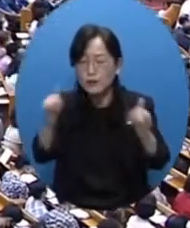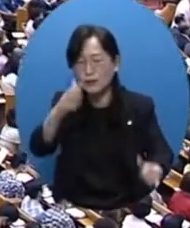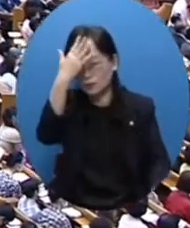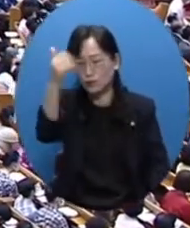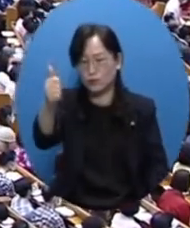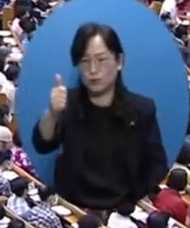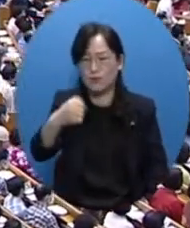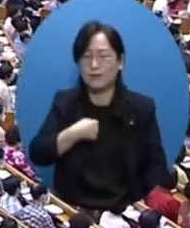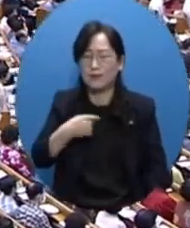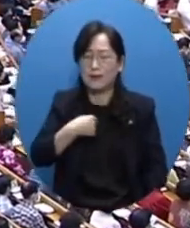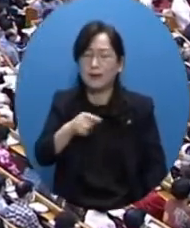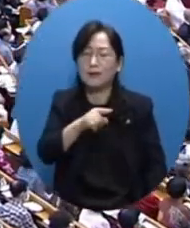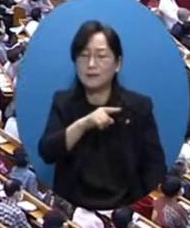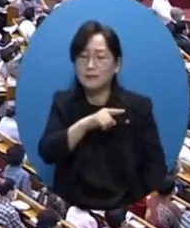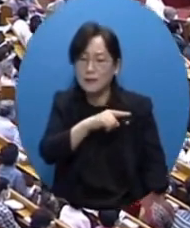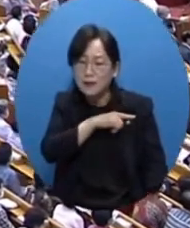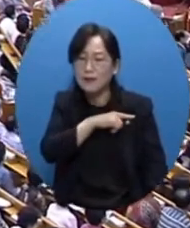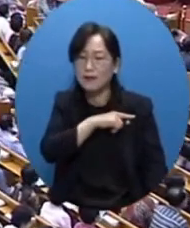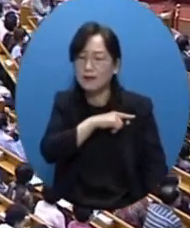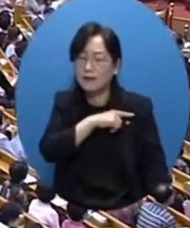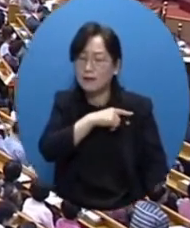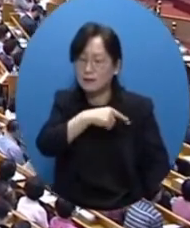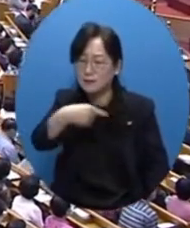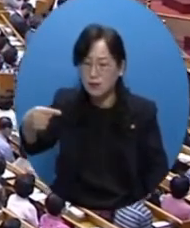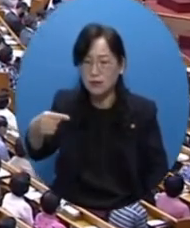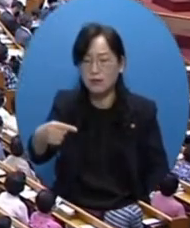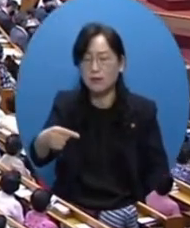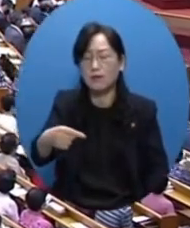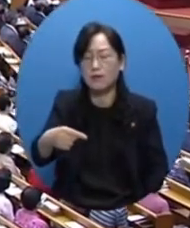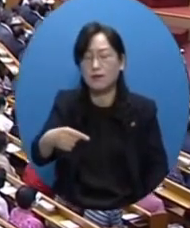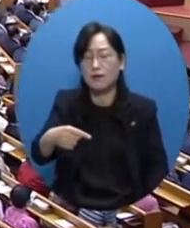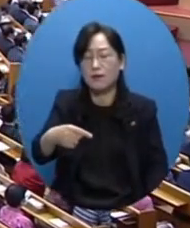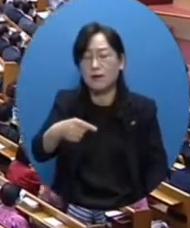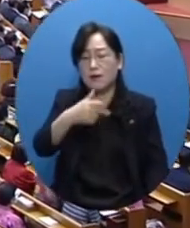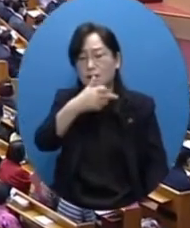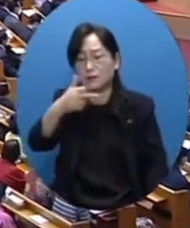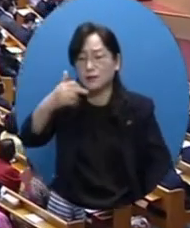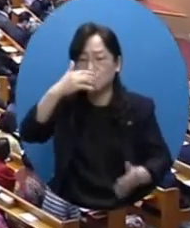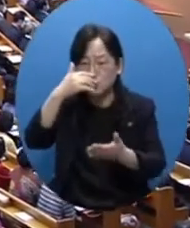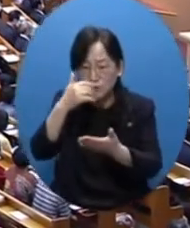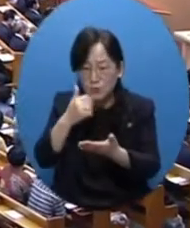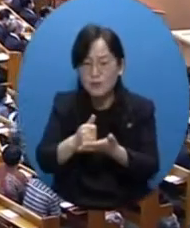죄인 중에서 내가 가장 큰 죄를 지은 그러한